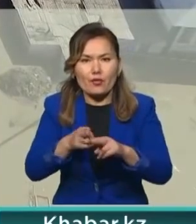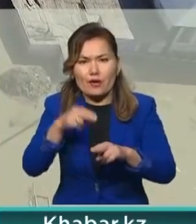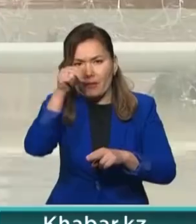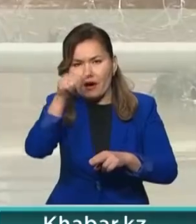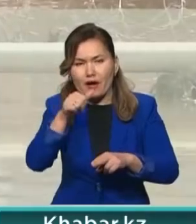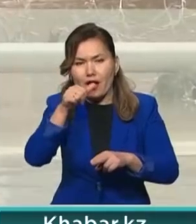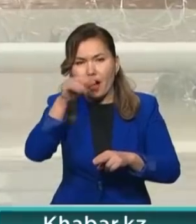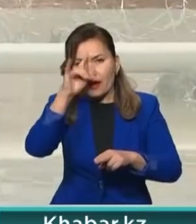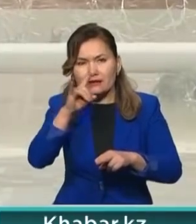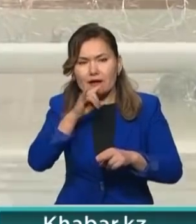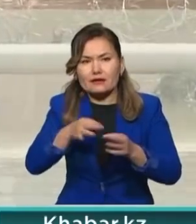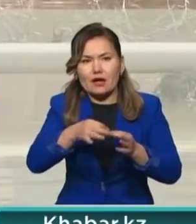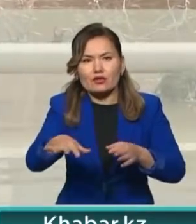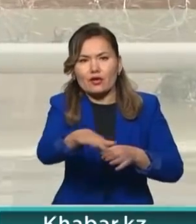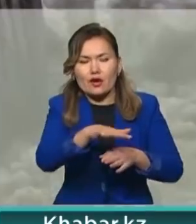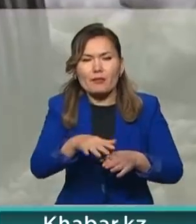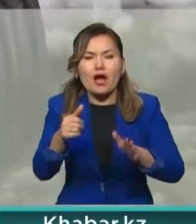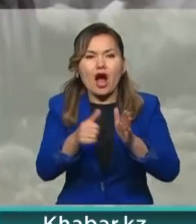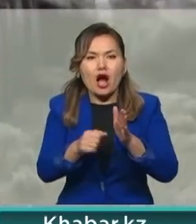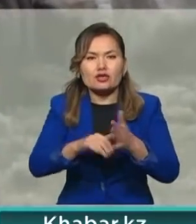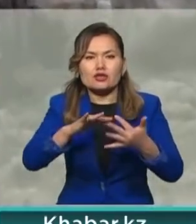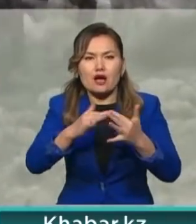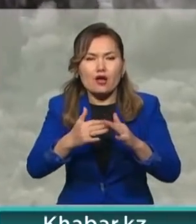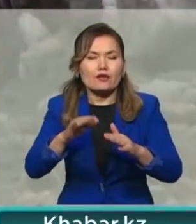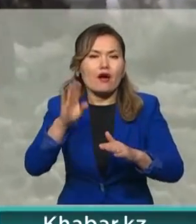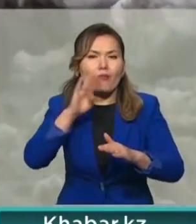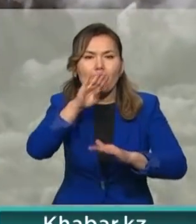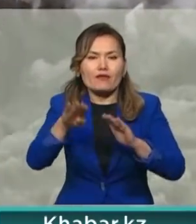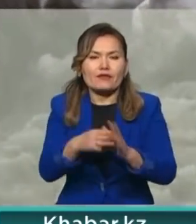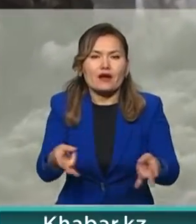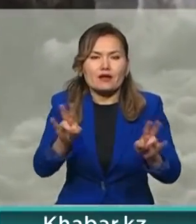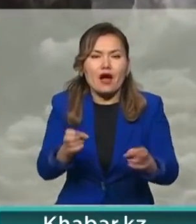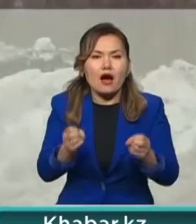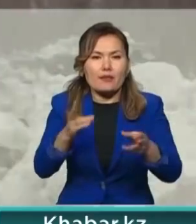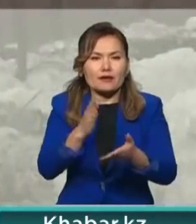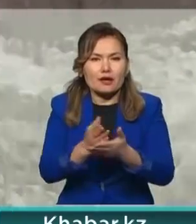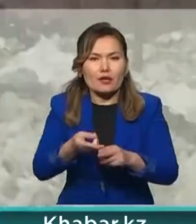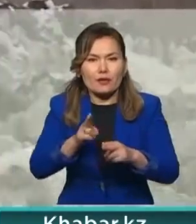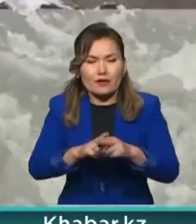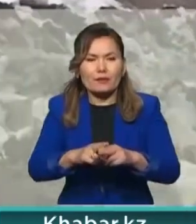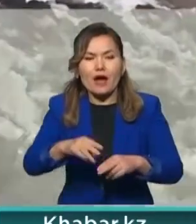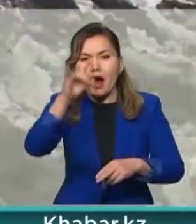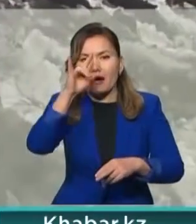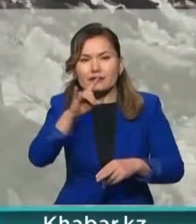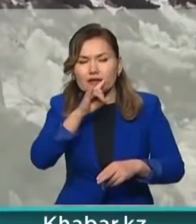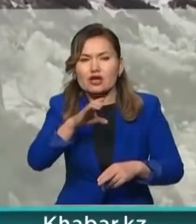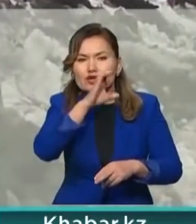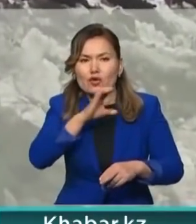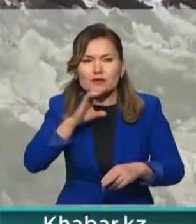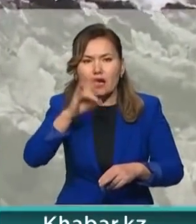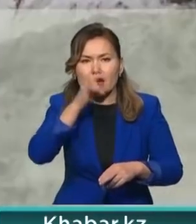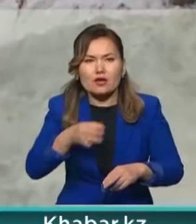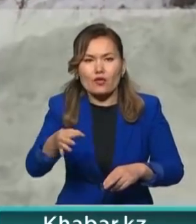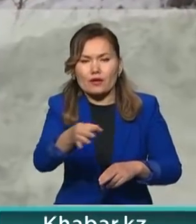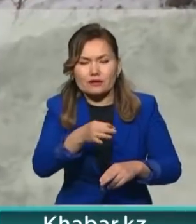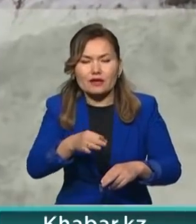елімізде көктемгі тасқыннан 600-ден астам елді мекеннің су астында қалу қаупі бар. Төтенше жағдай әсіресе еліміздің солтүстігі мен